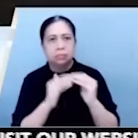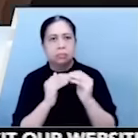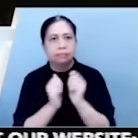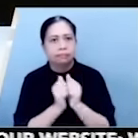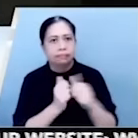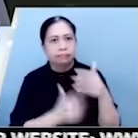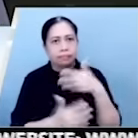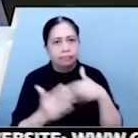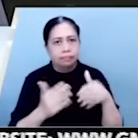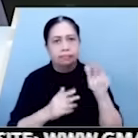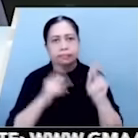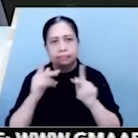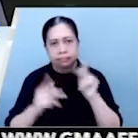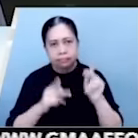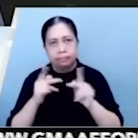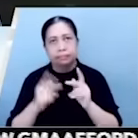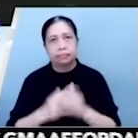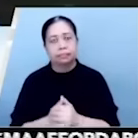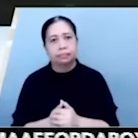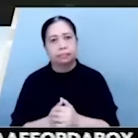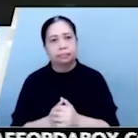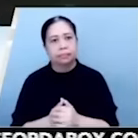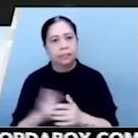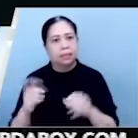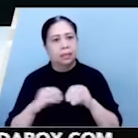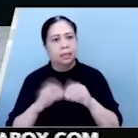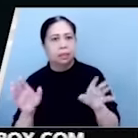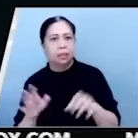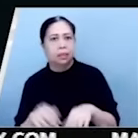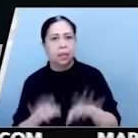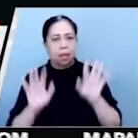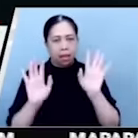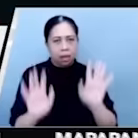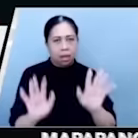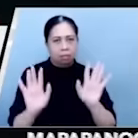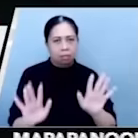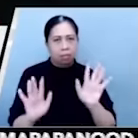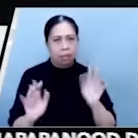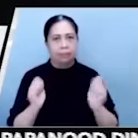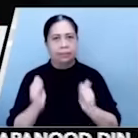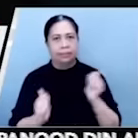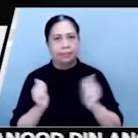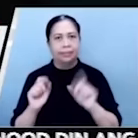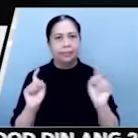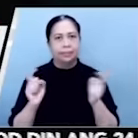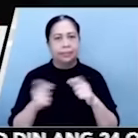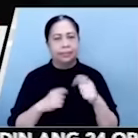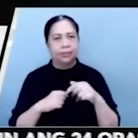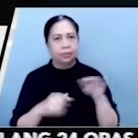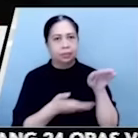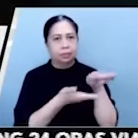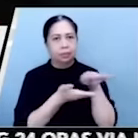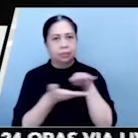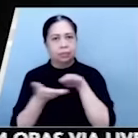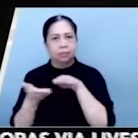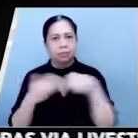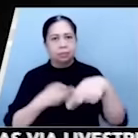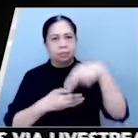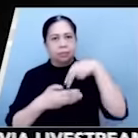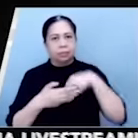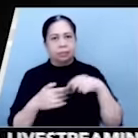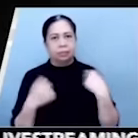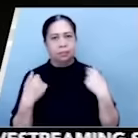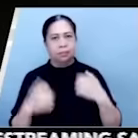tao. Siya ang nagpauso ng kalma acting. Yung may halo siyang monotone pero punong-puno ng emosyon.